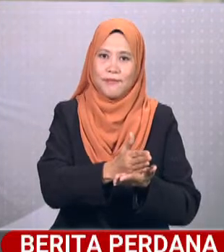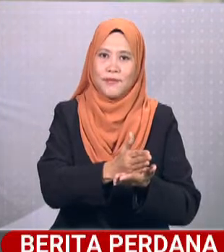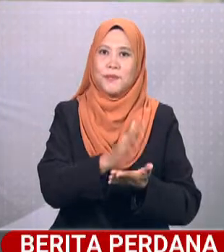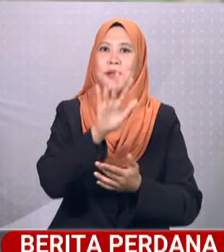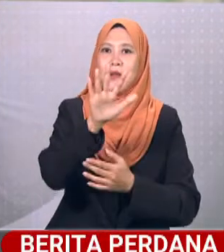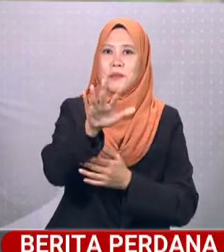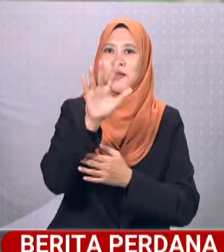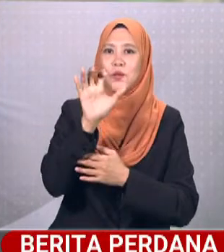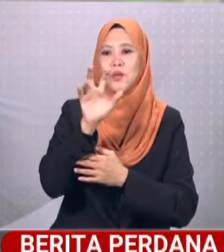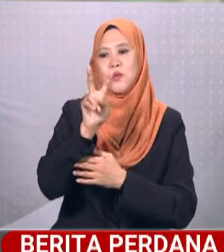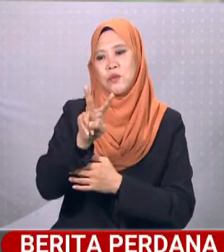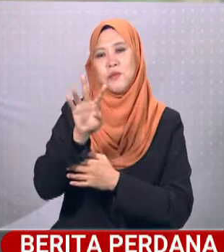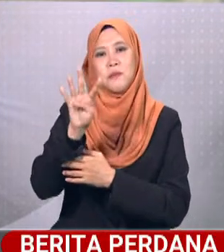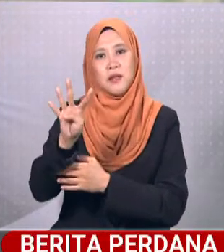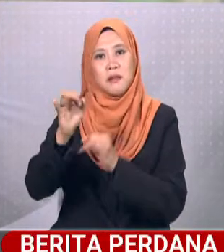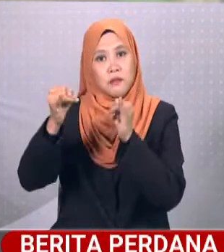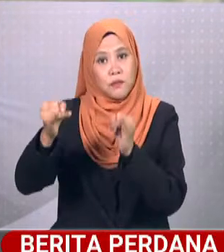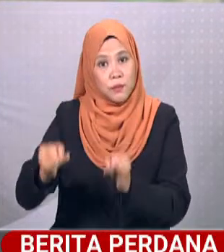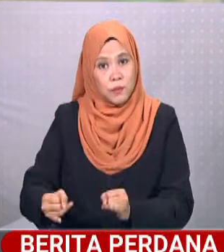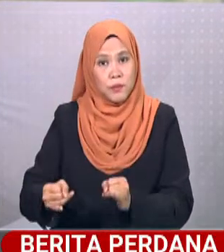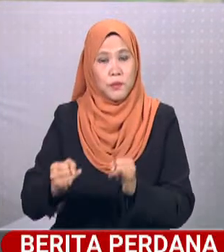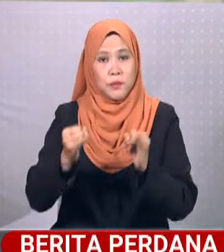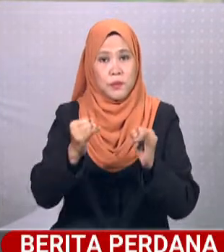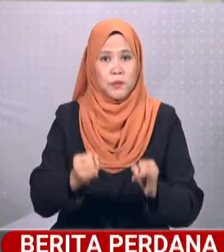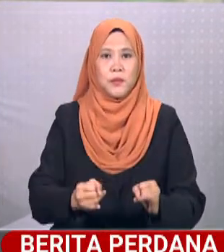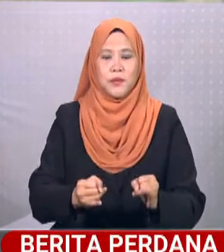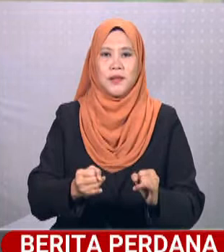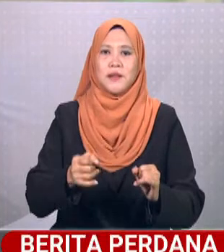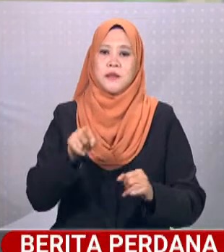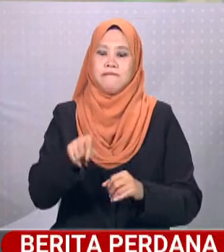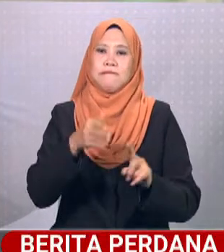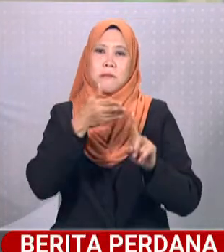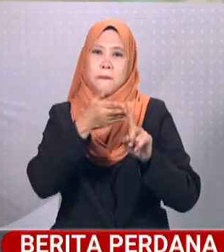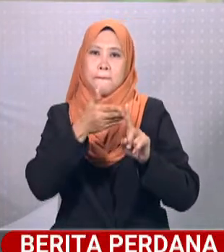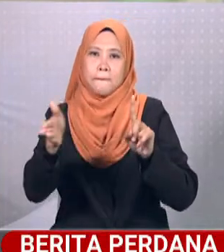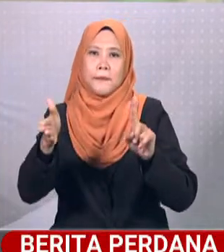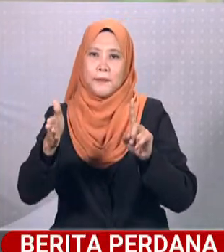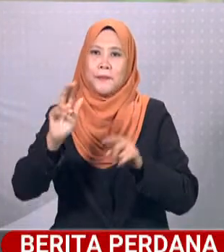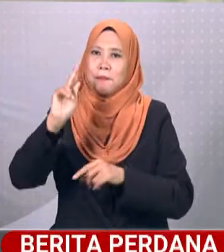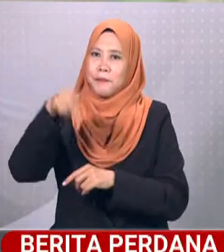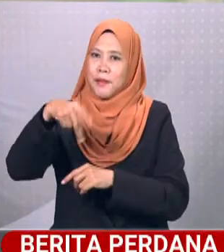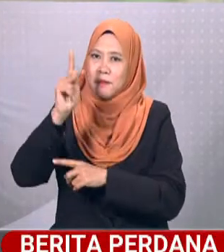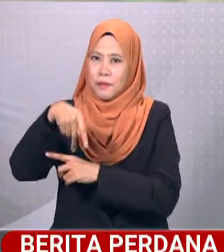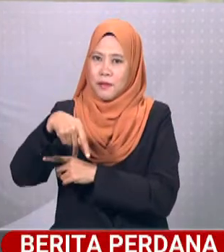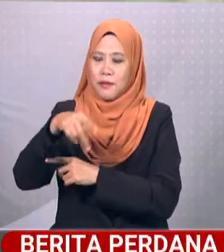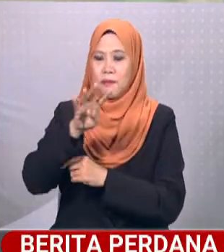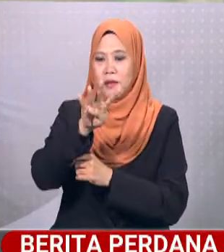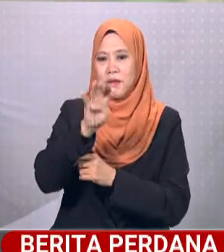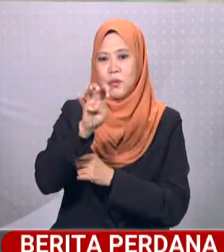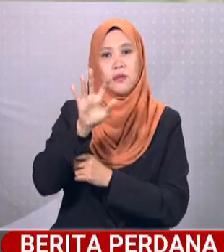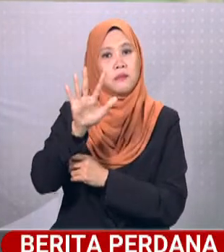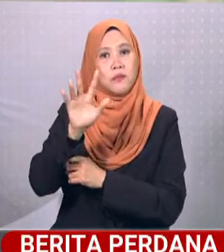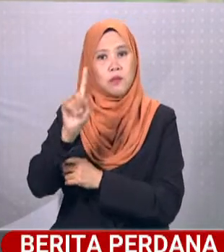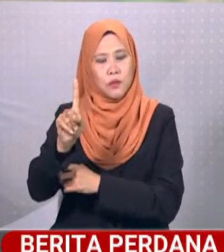seramai 524 individu kerana melanggar PKP, di mana